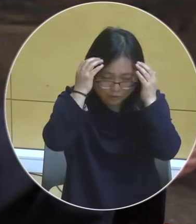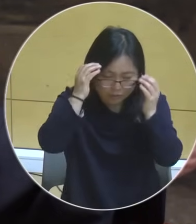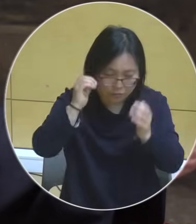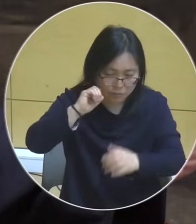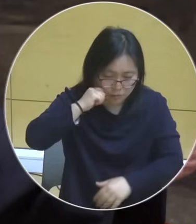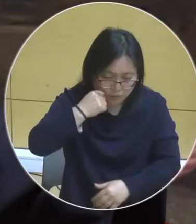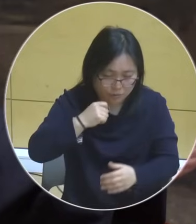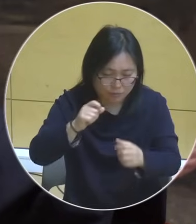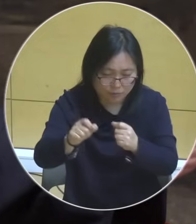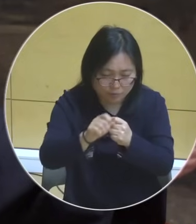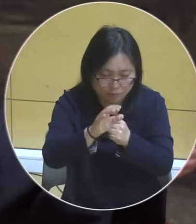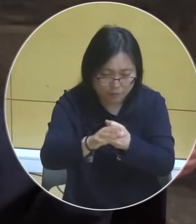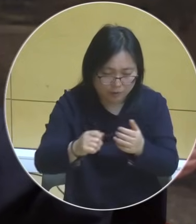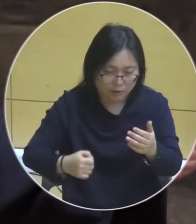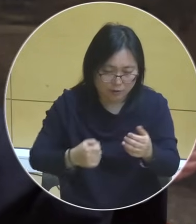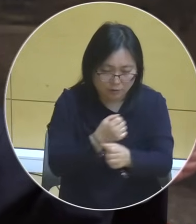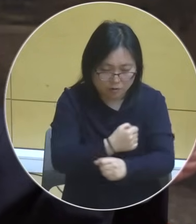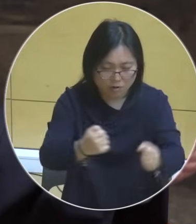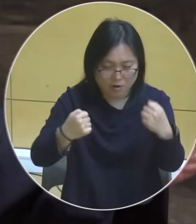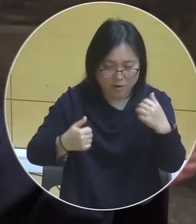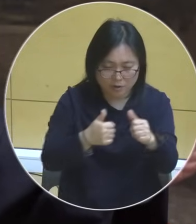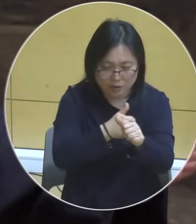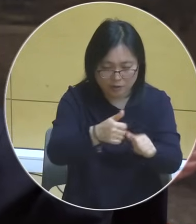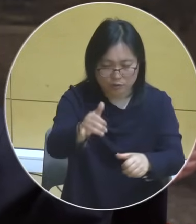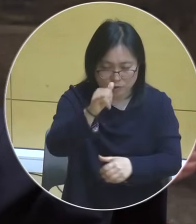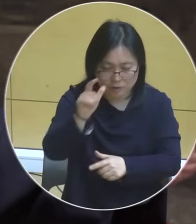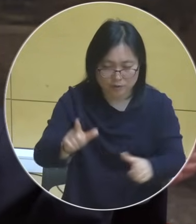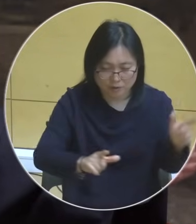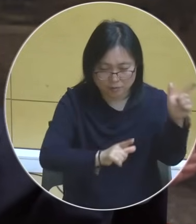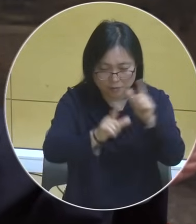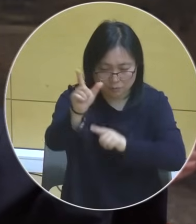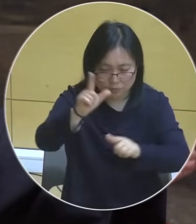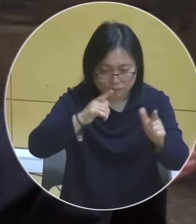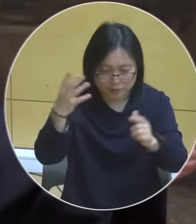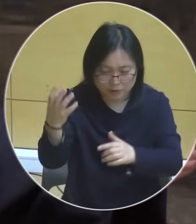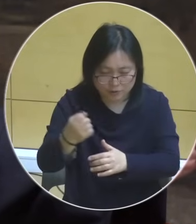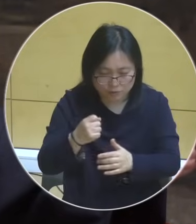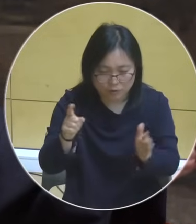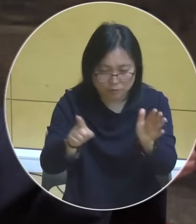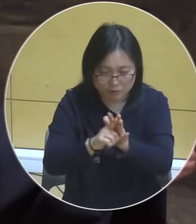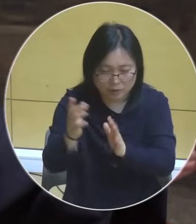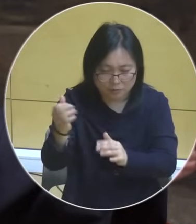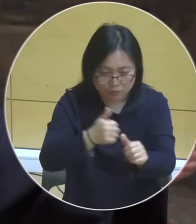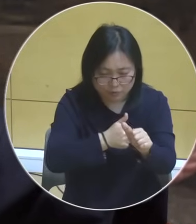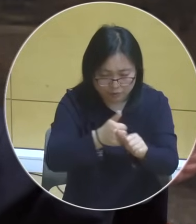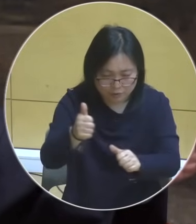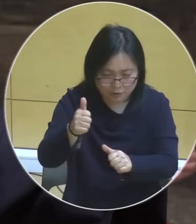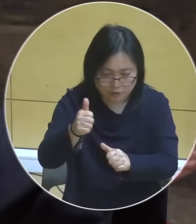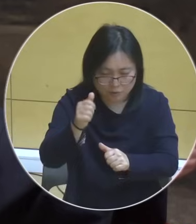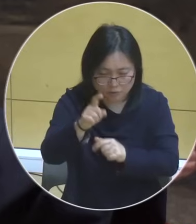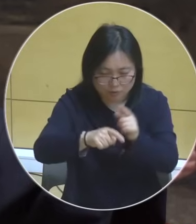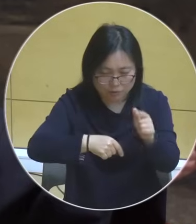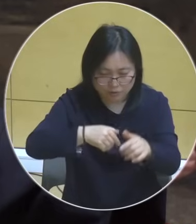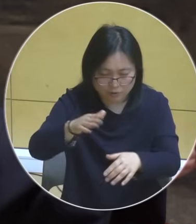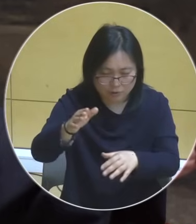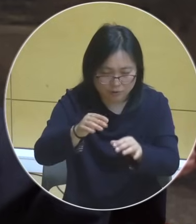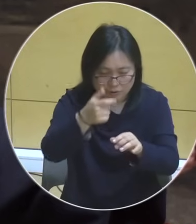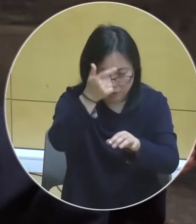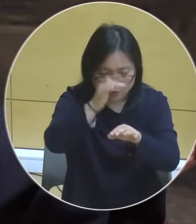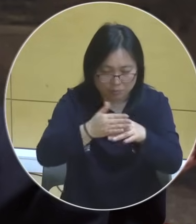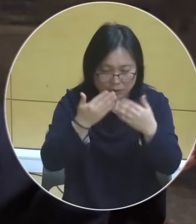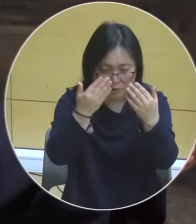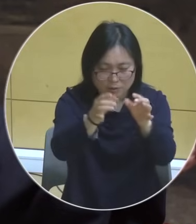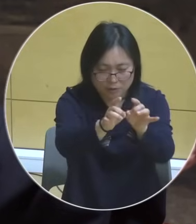앞에 건강하게 이겨나갈 수 있는 삶의 태도를 가지고 믿음으로 승리하며 걸어가기로 다짐하는 예배를 드린 한 분 한